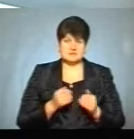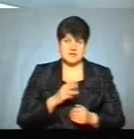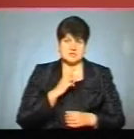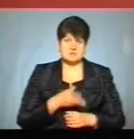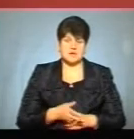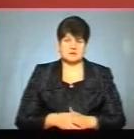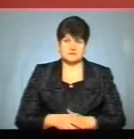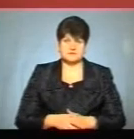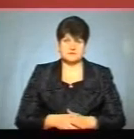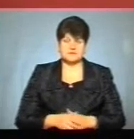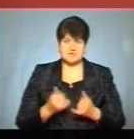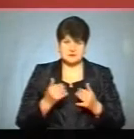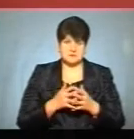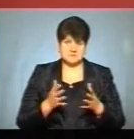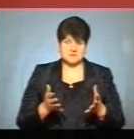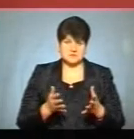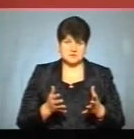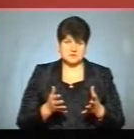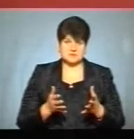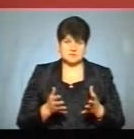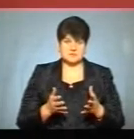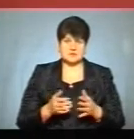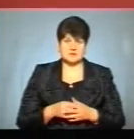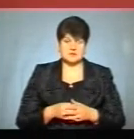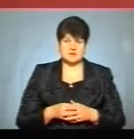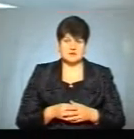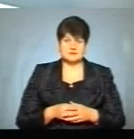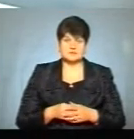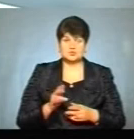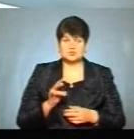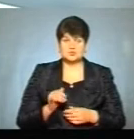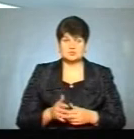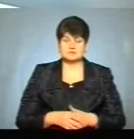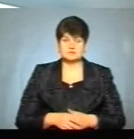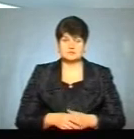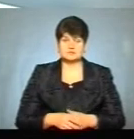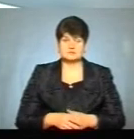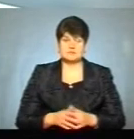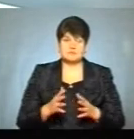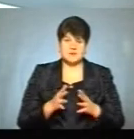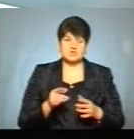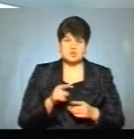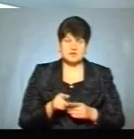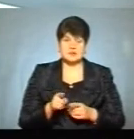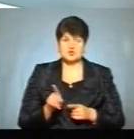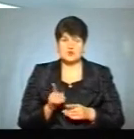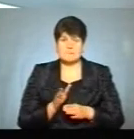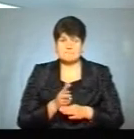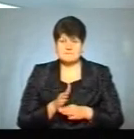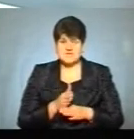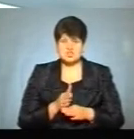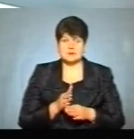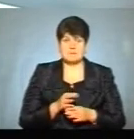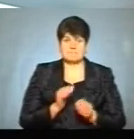плата. Їх наразі це більше, ніж 4172 гривні. Ну, більше тих, що між мінімальною і до тої,